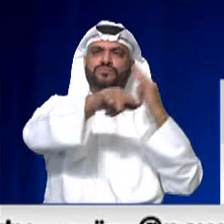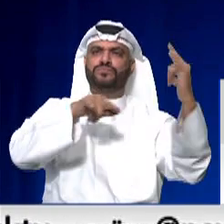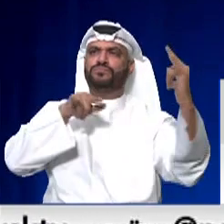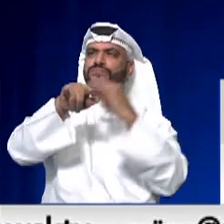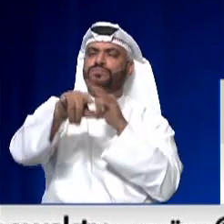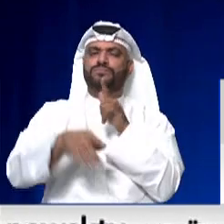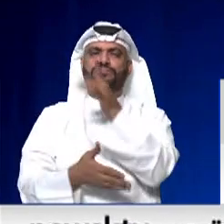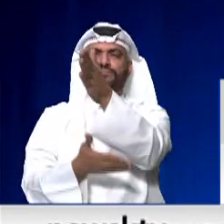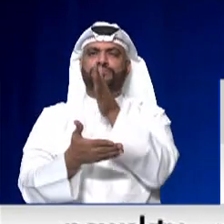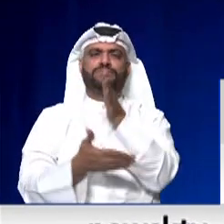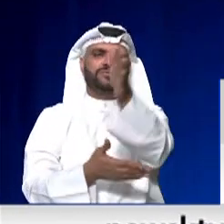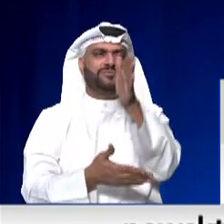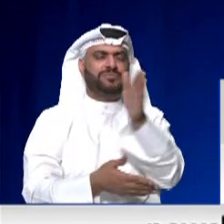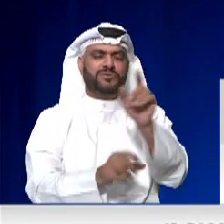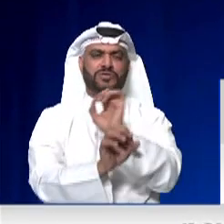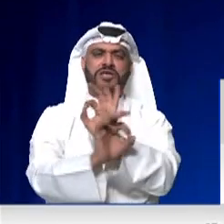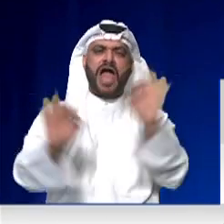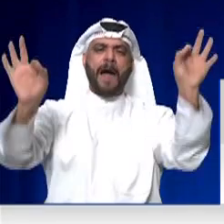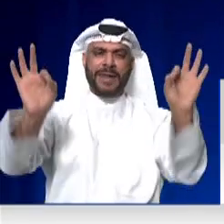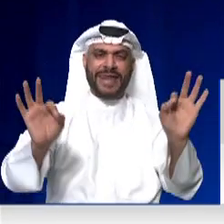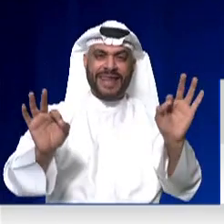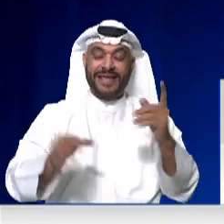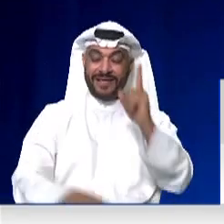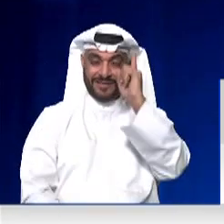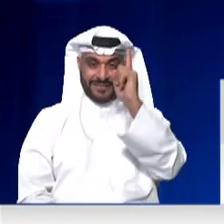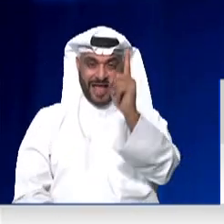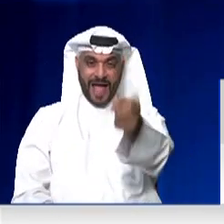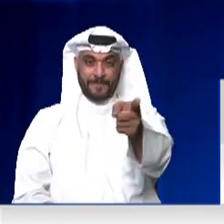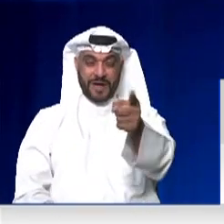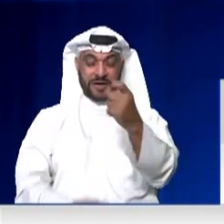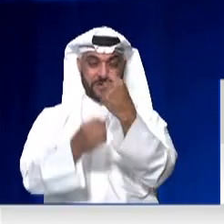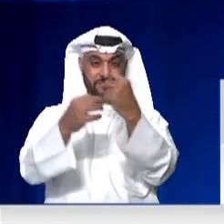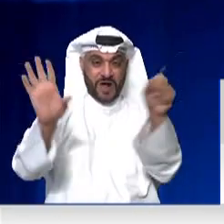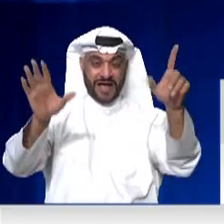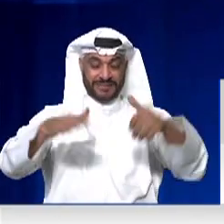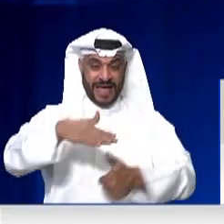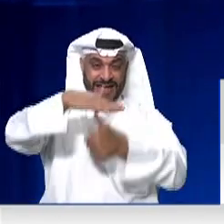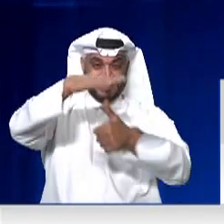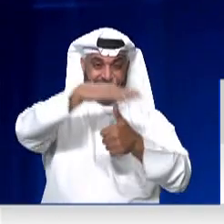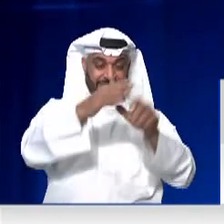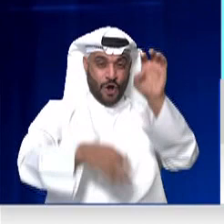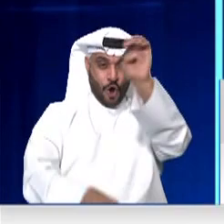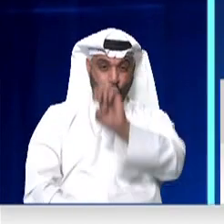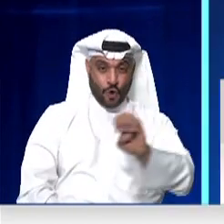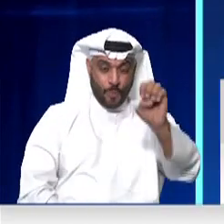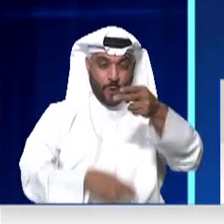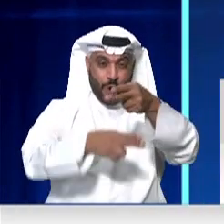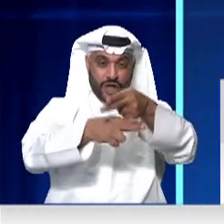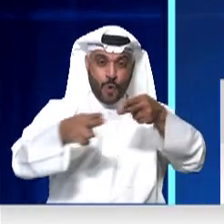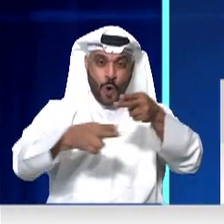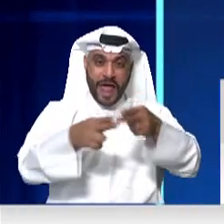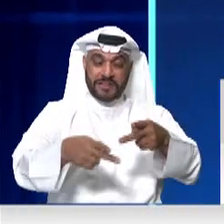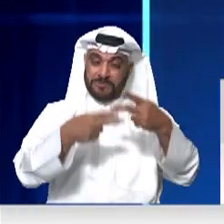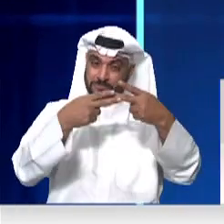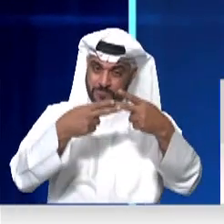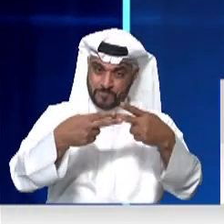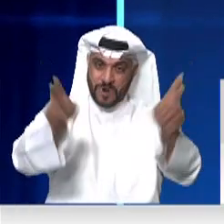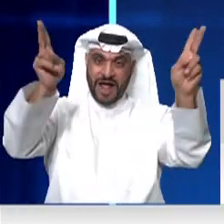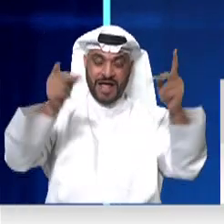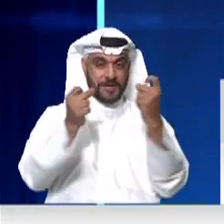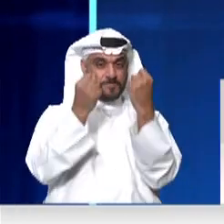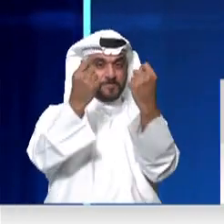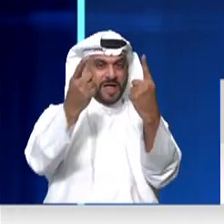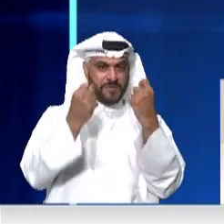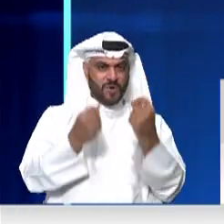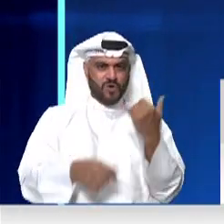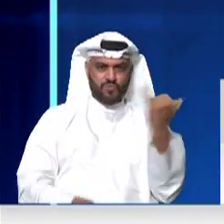لكافة احتياجاتهم تنفيذا للتوجيهات السامية من لدن القيادة السياسية في دولة الكويت، والتي أبرزت مسألة الوقوف